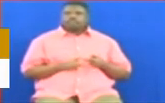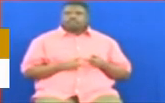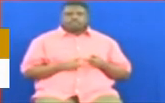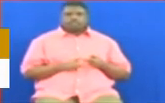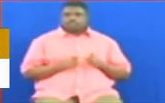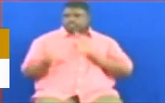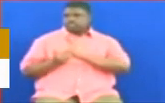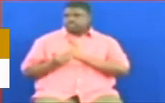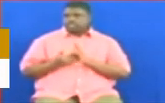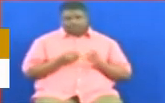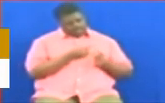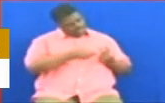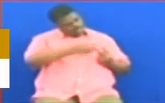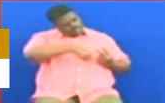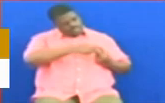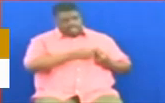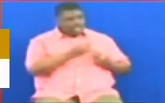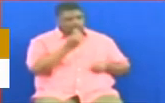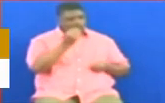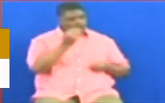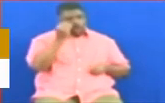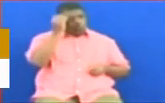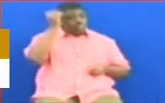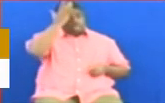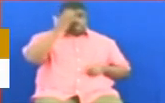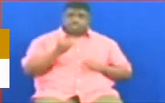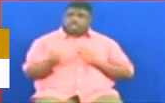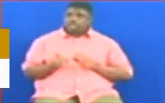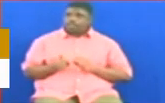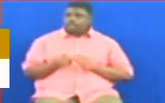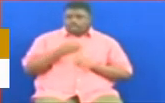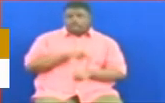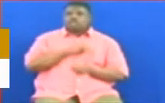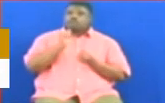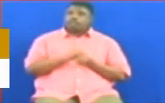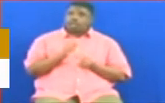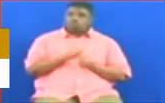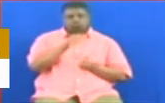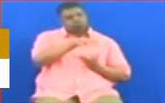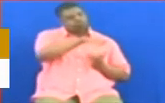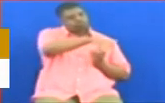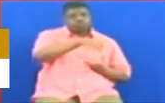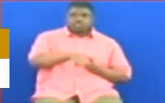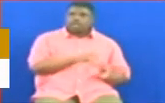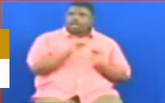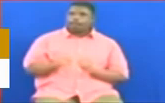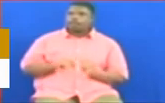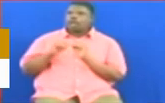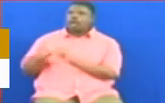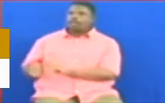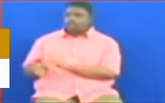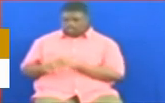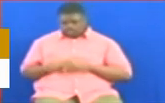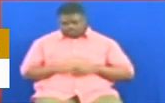sheria hizo zote mbili hazikuzingatia rasilimali za uvuvi zenye kuhamahama migratory species kutoka eneo moja la bahari kwenda